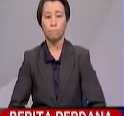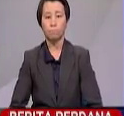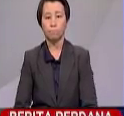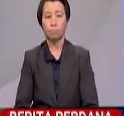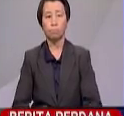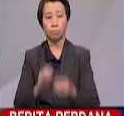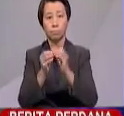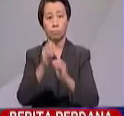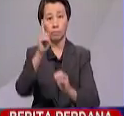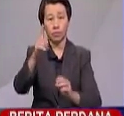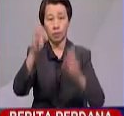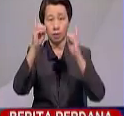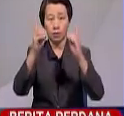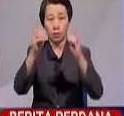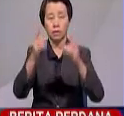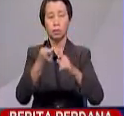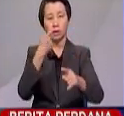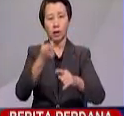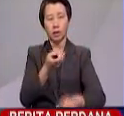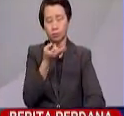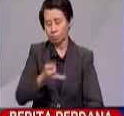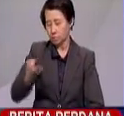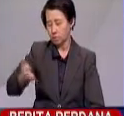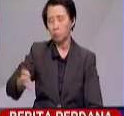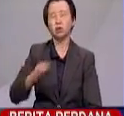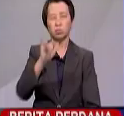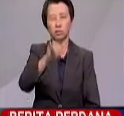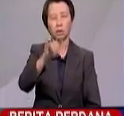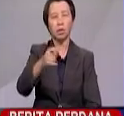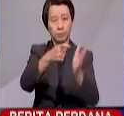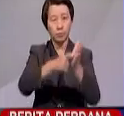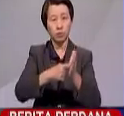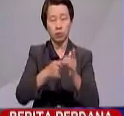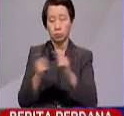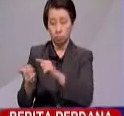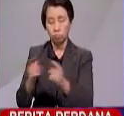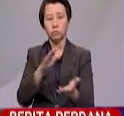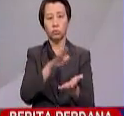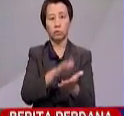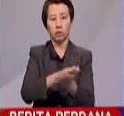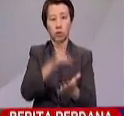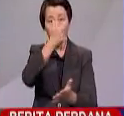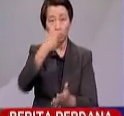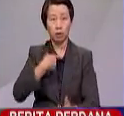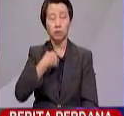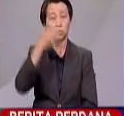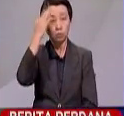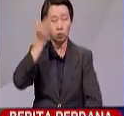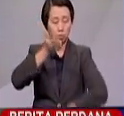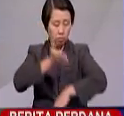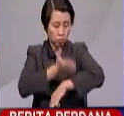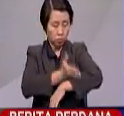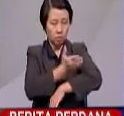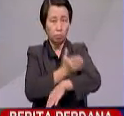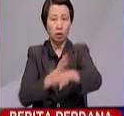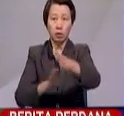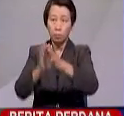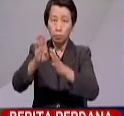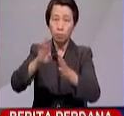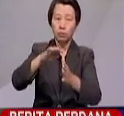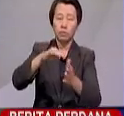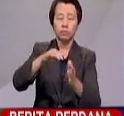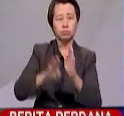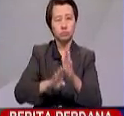Perluan pendidikan dari segi infrastruktur memang diperlukan oleh pihak sekolah kerana kita tahu perkembangan pembangunan sekeliling